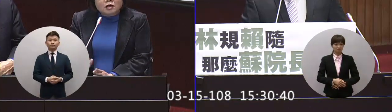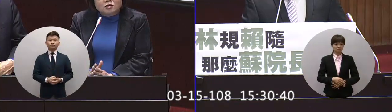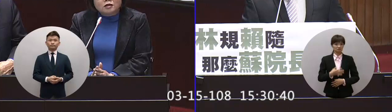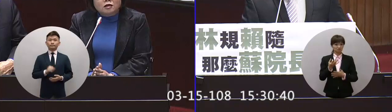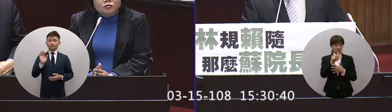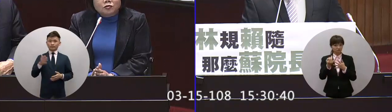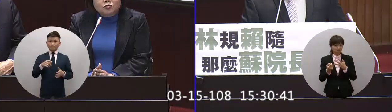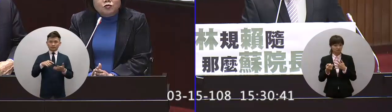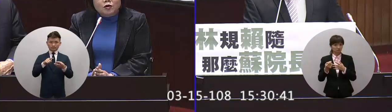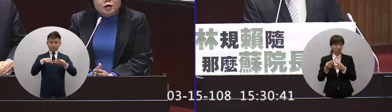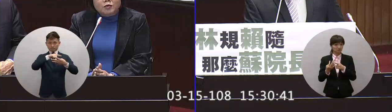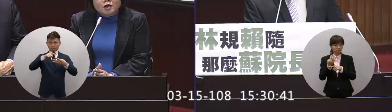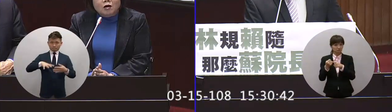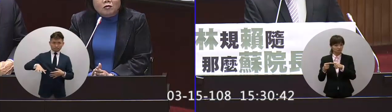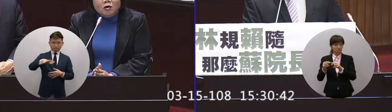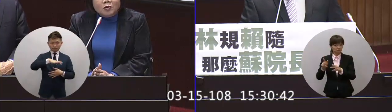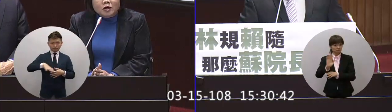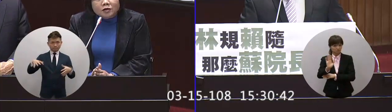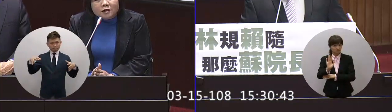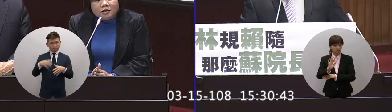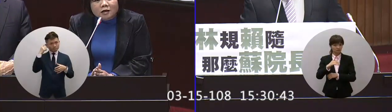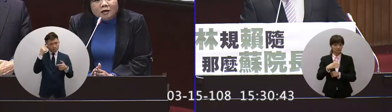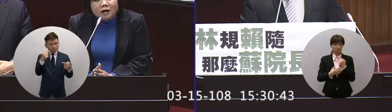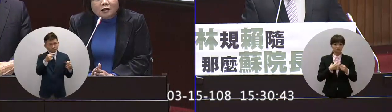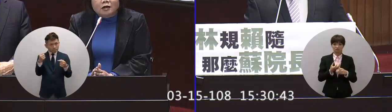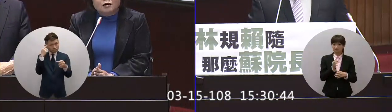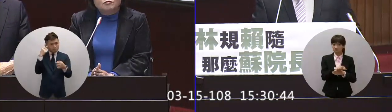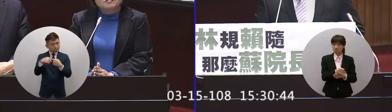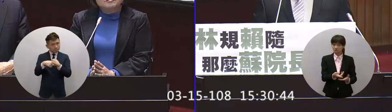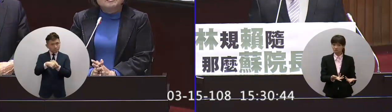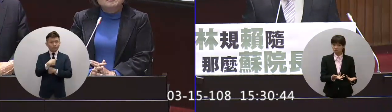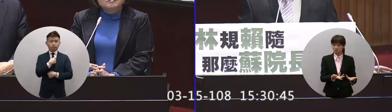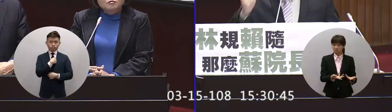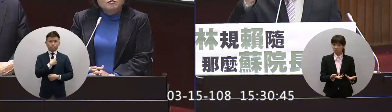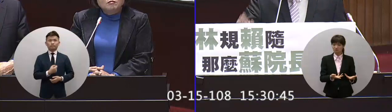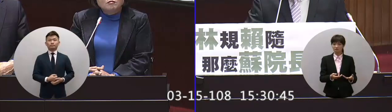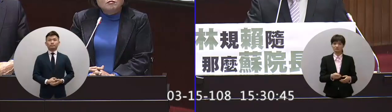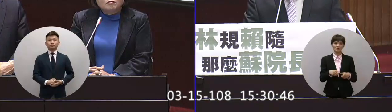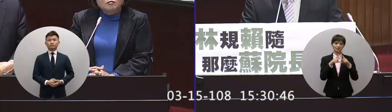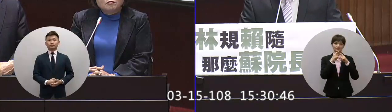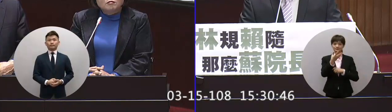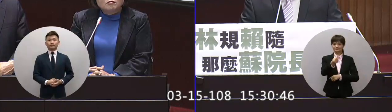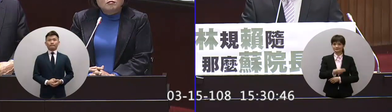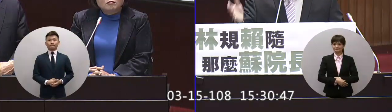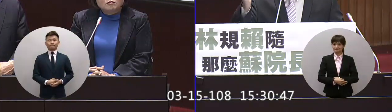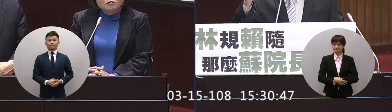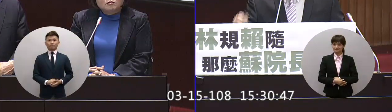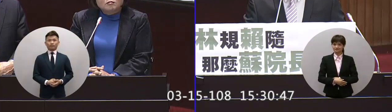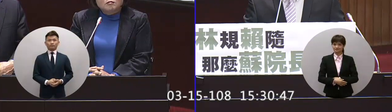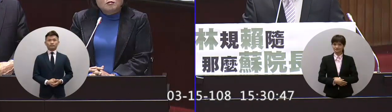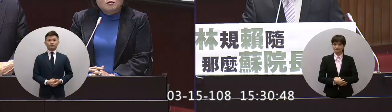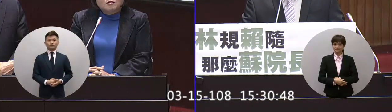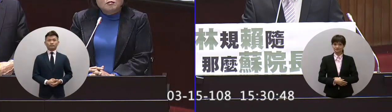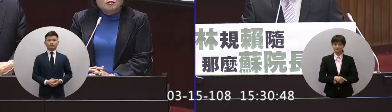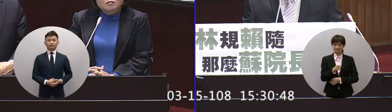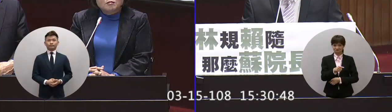但是这是要整体去做一个比较神圣的一个演绎了。 没有答案了，所以这又